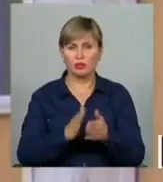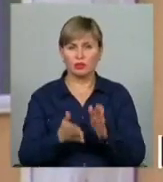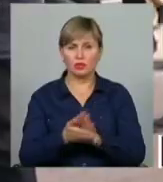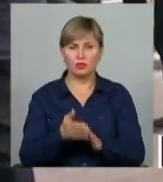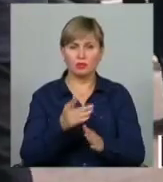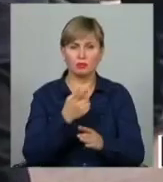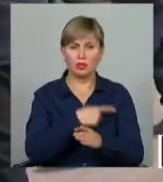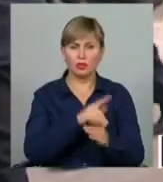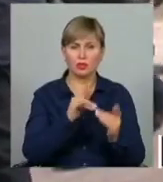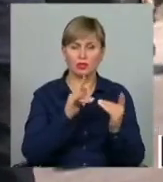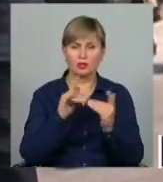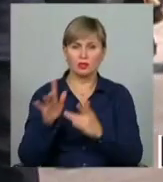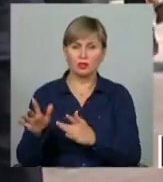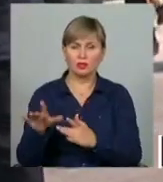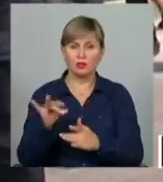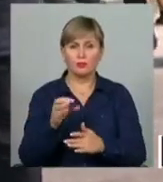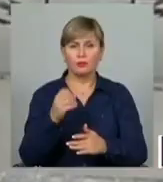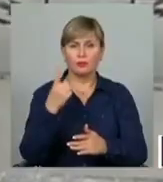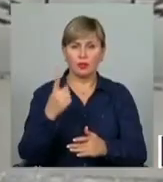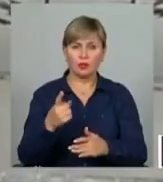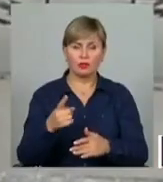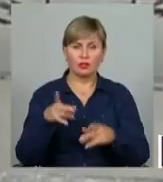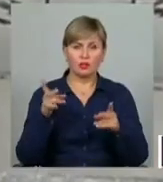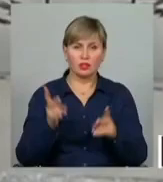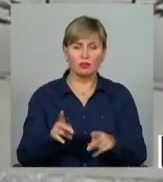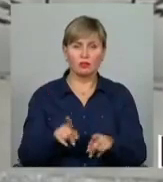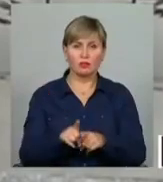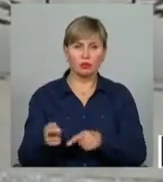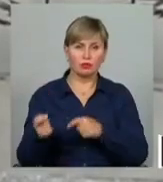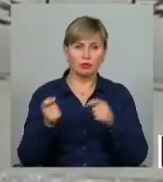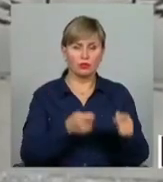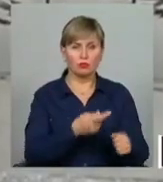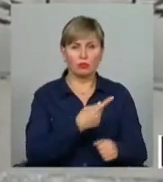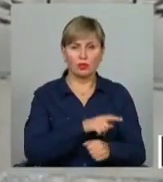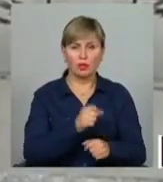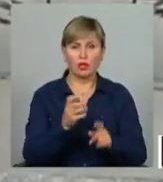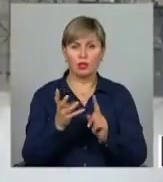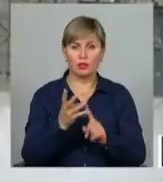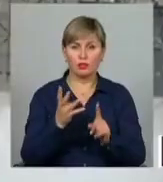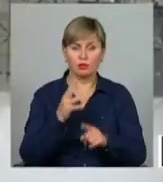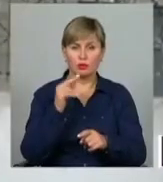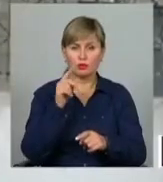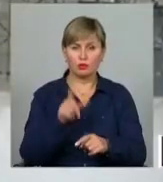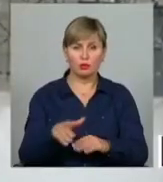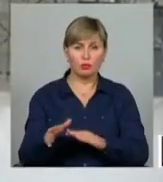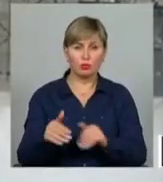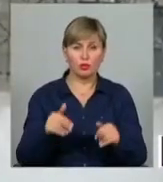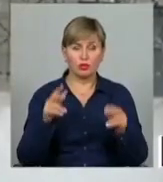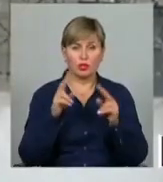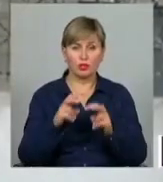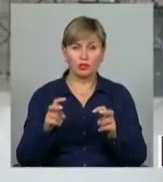были госпитализированы. Еще одну с травмами тоже увезли в больницу, а четвертую ученицу после